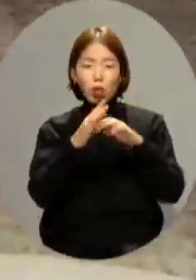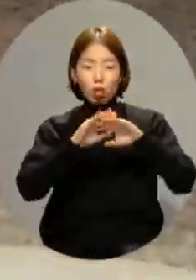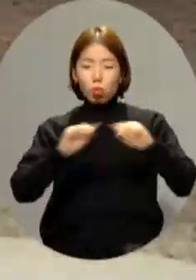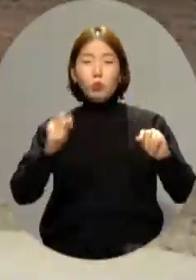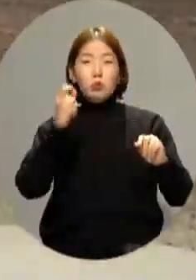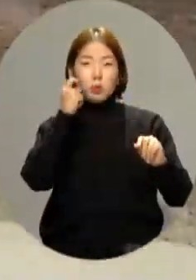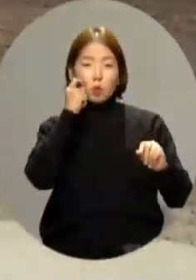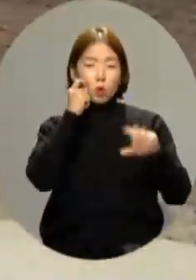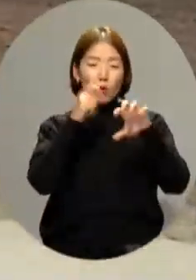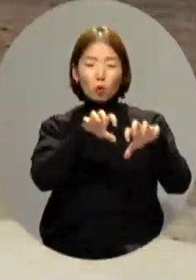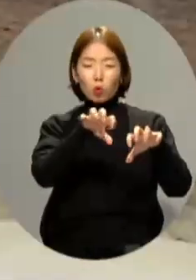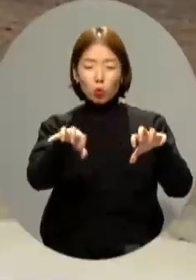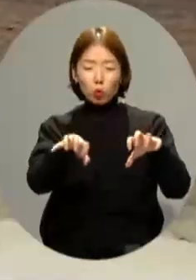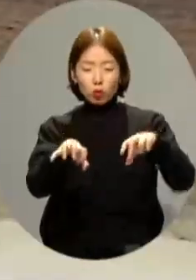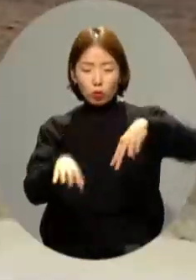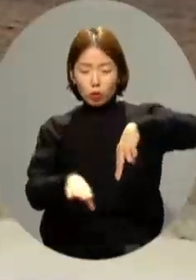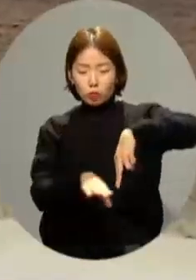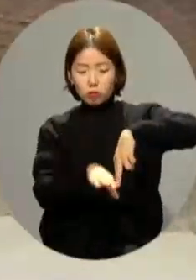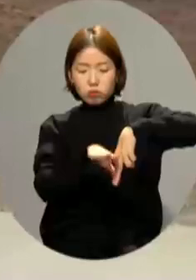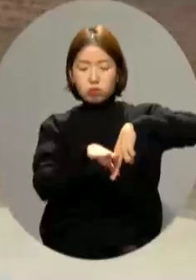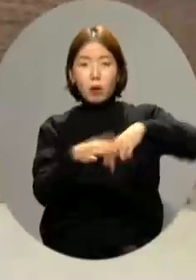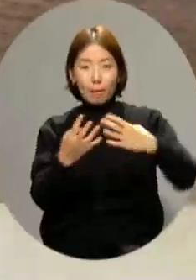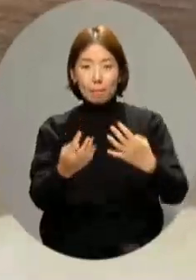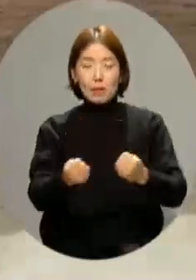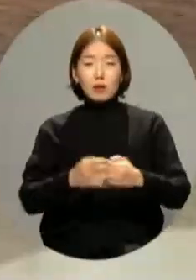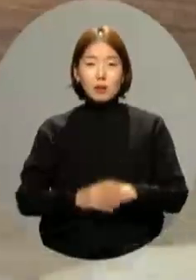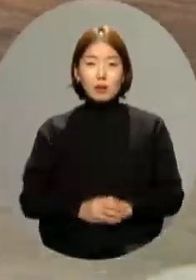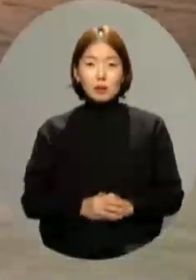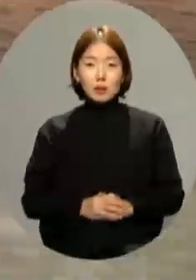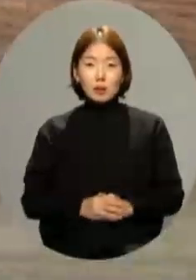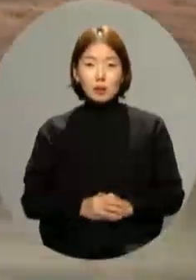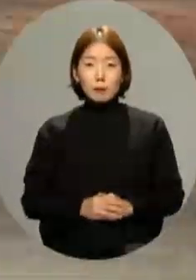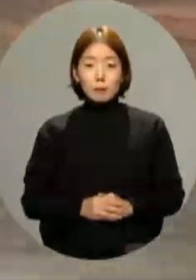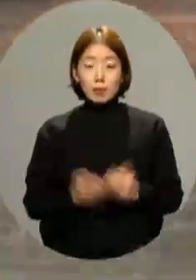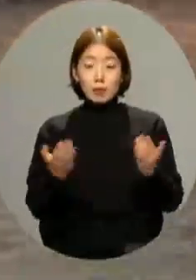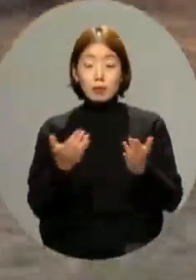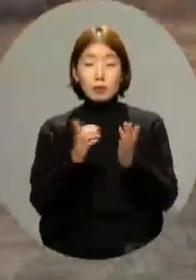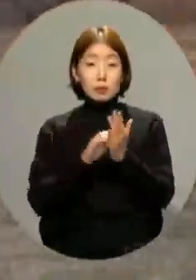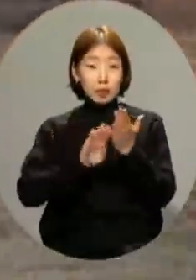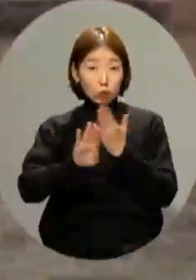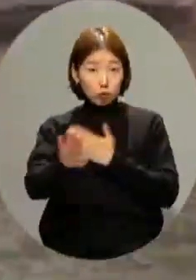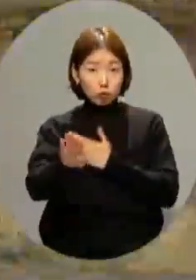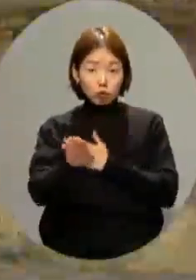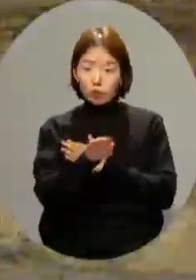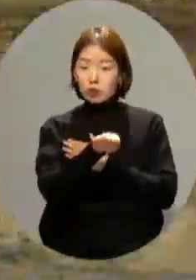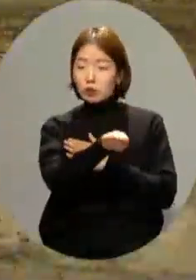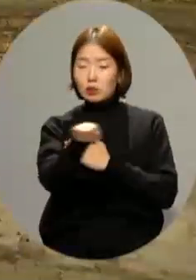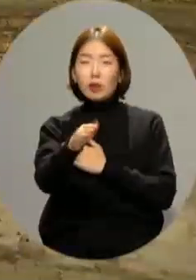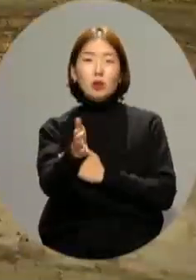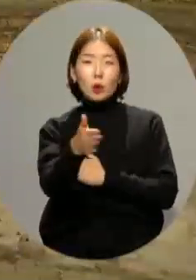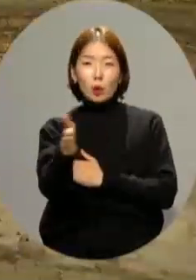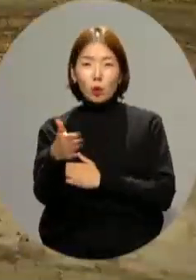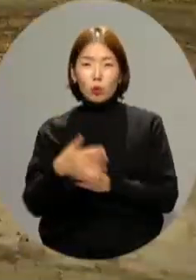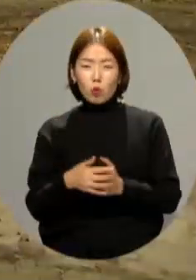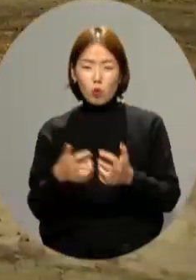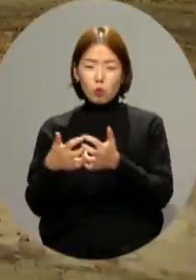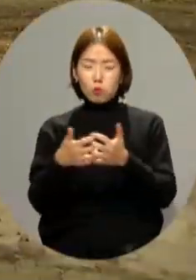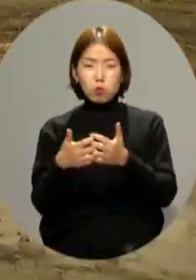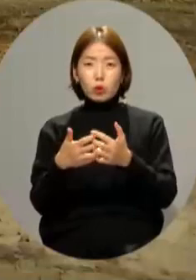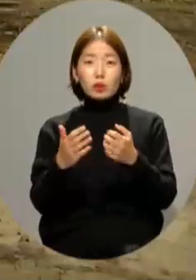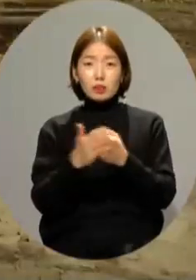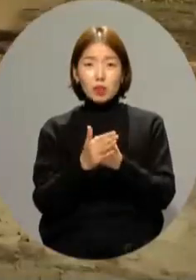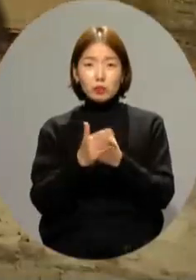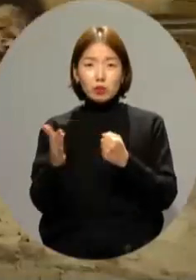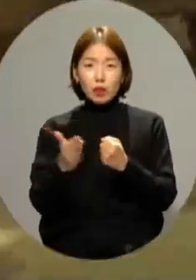없이 도로 곳곳에 허벅지 높이만큼 쌓여 있습니다. 현재 퇴근 시간이 넘다 보니 차량이 많지 않고 빙판길로 변한